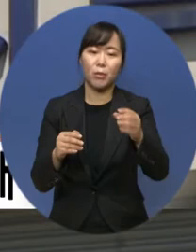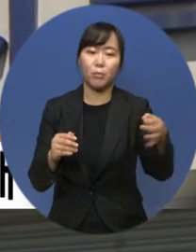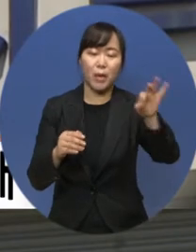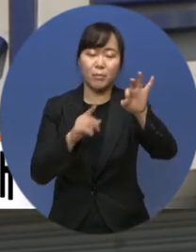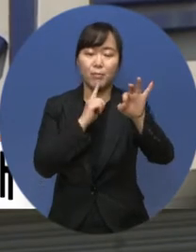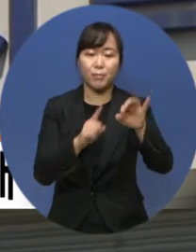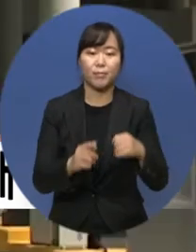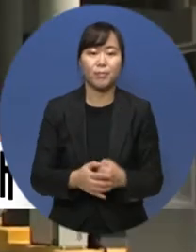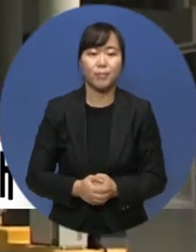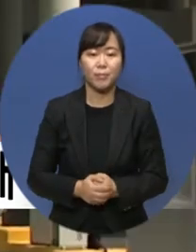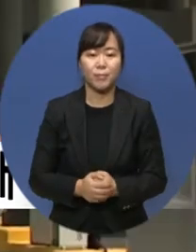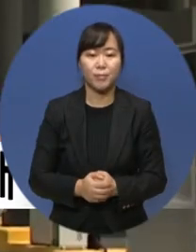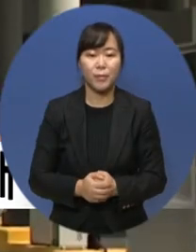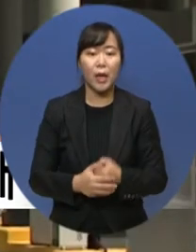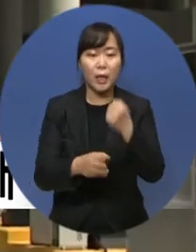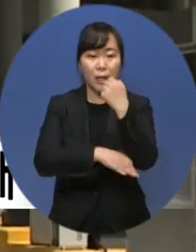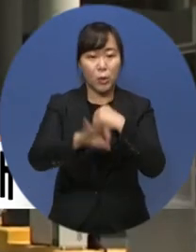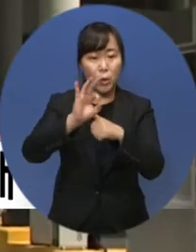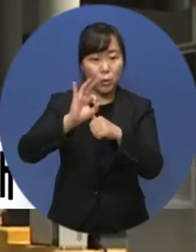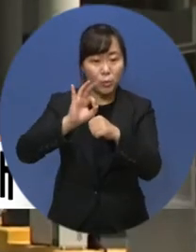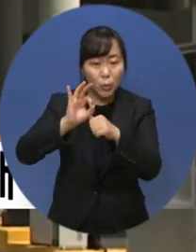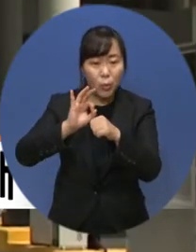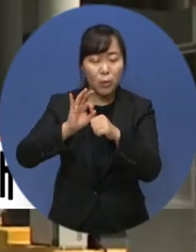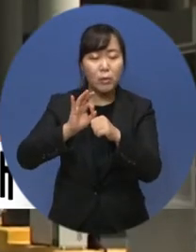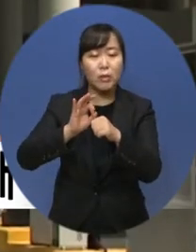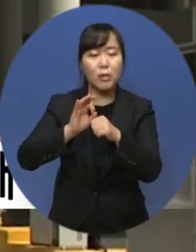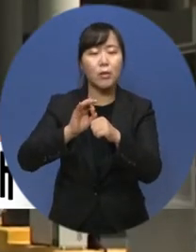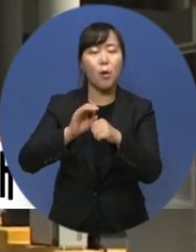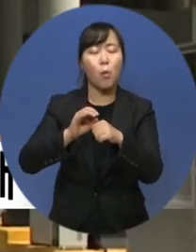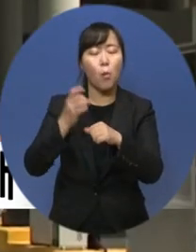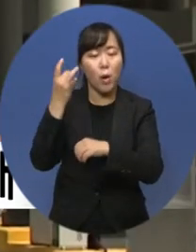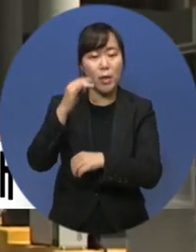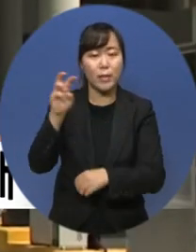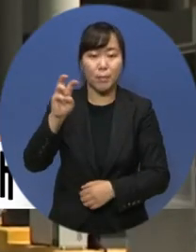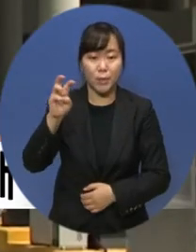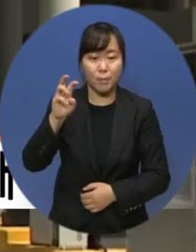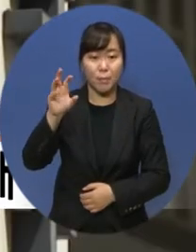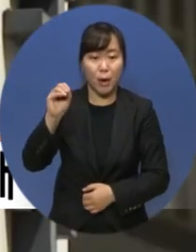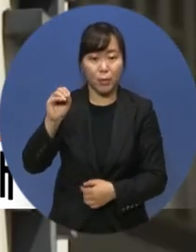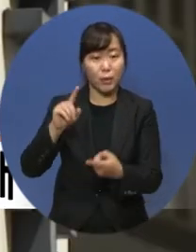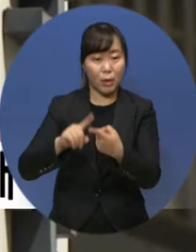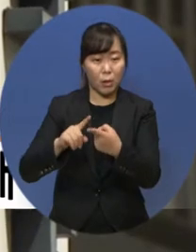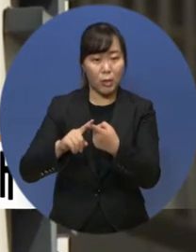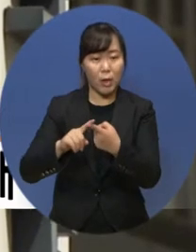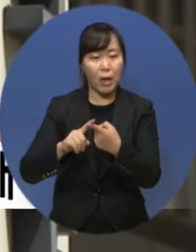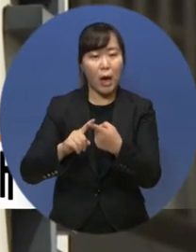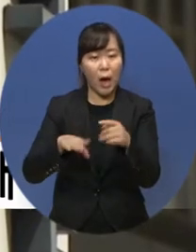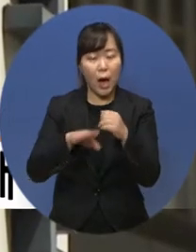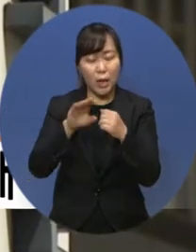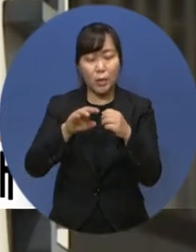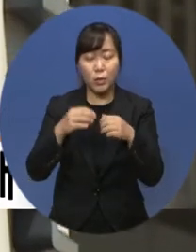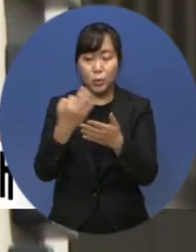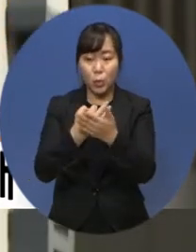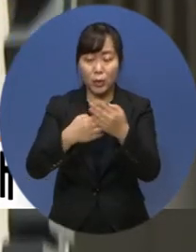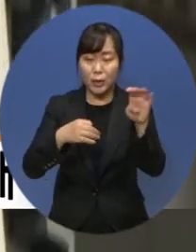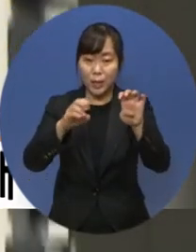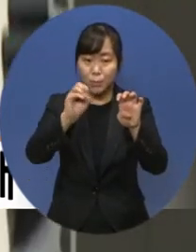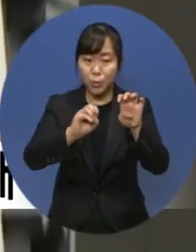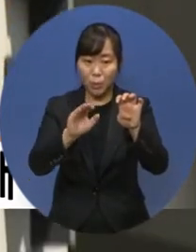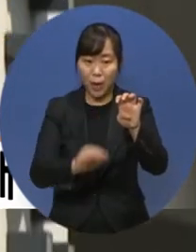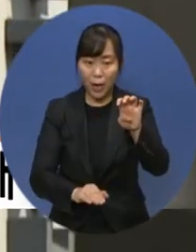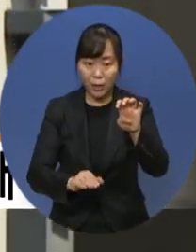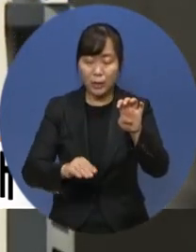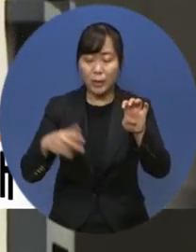인상합니다. 기초연금도 기존 연금액 30만 원 적용 대상을 소득 하위 40%에서 소득